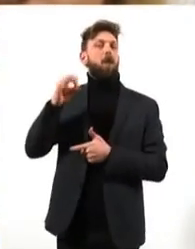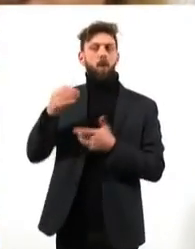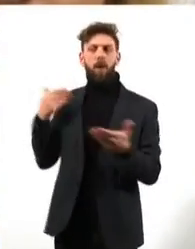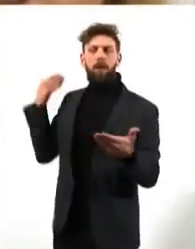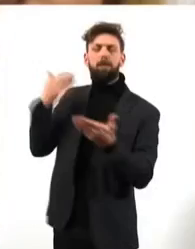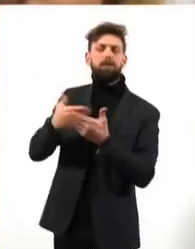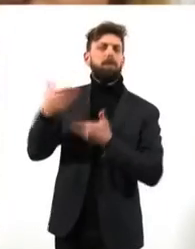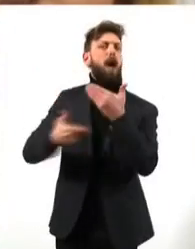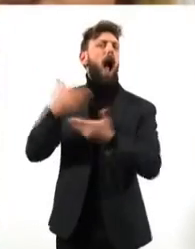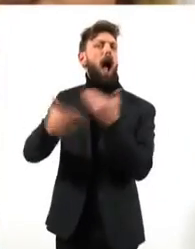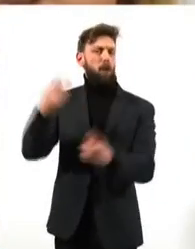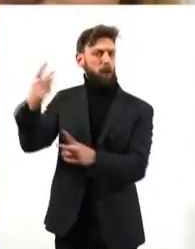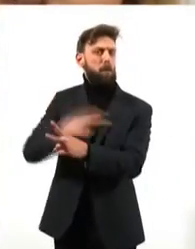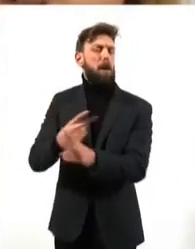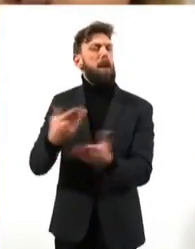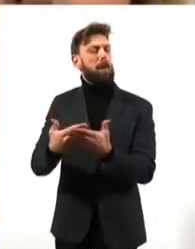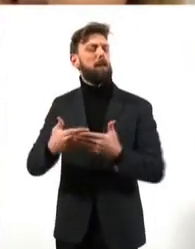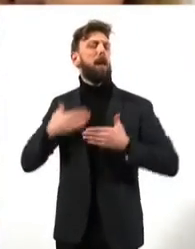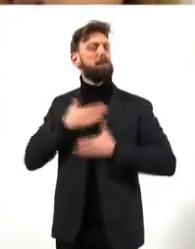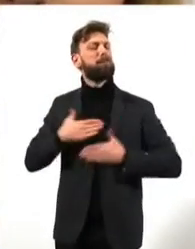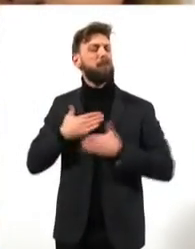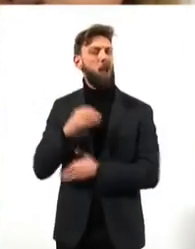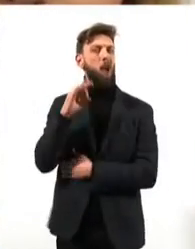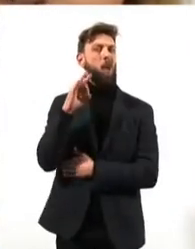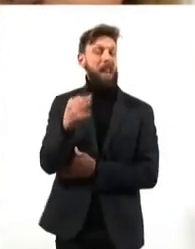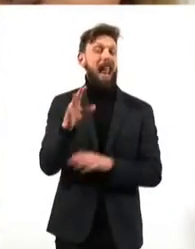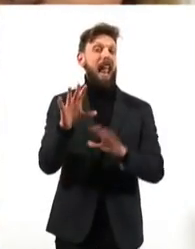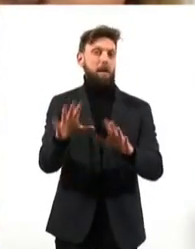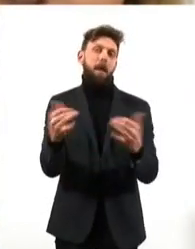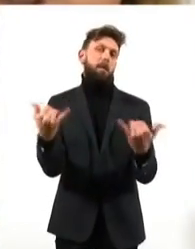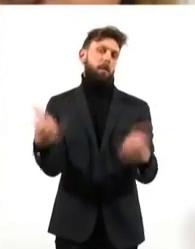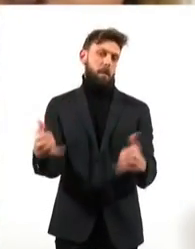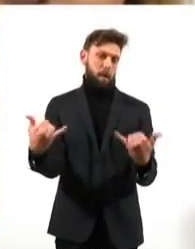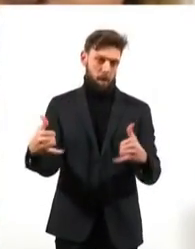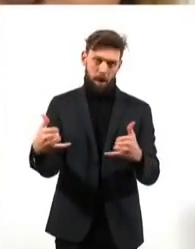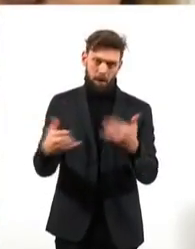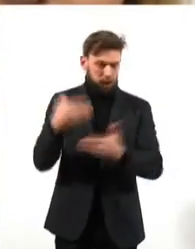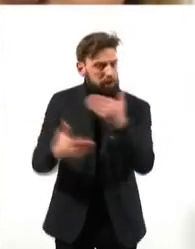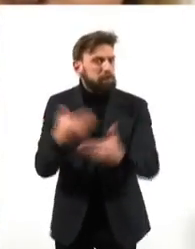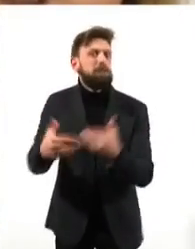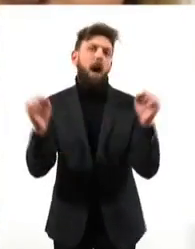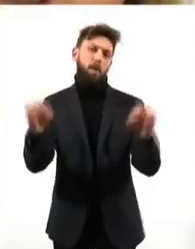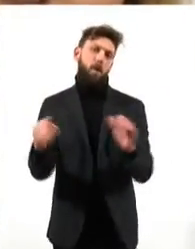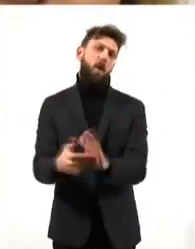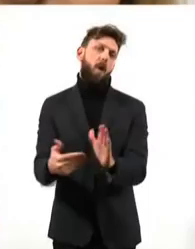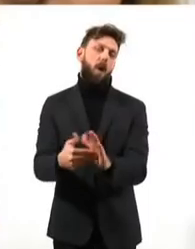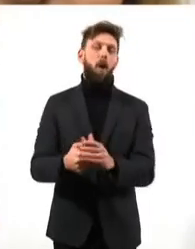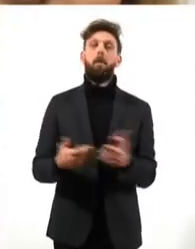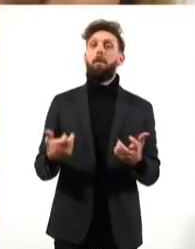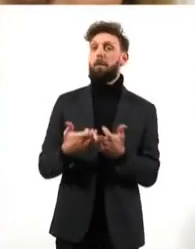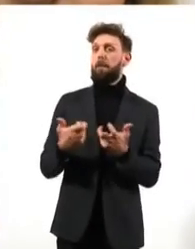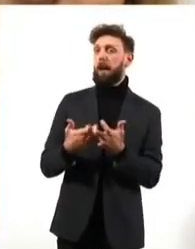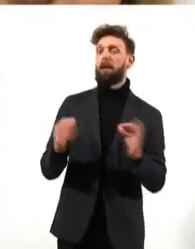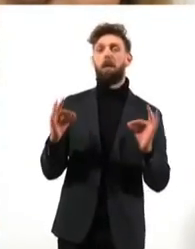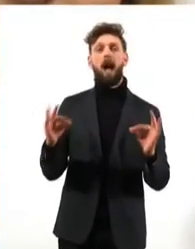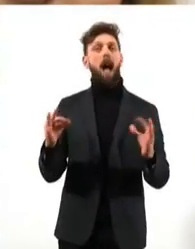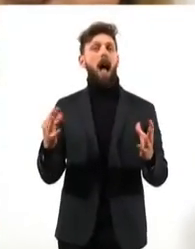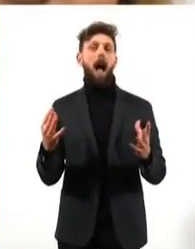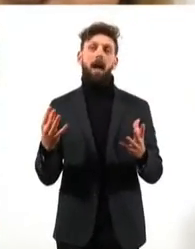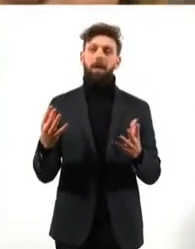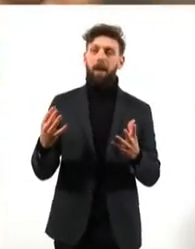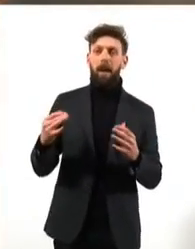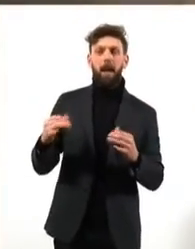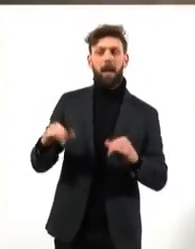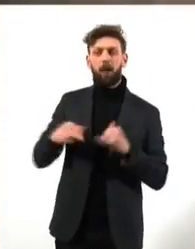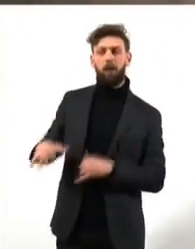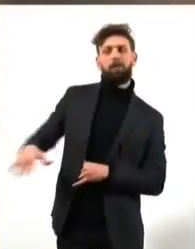derniers temps et on s'en réjouit. En revanche, ça pourrait aller plus loin et notamment sur la gratuité pour les jeunes,